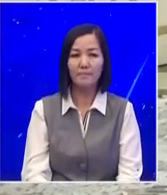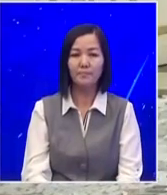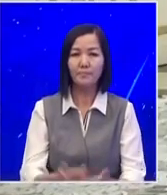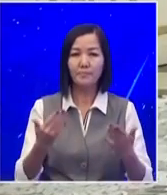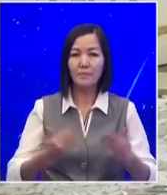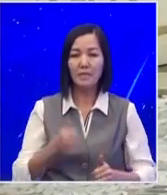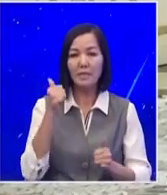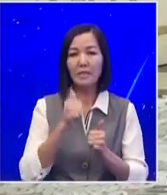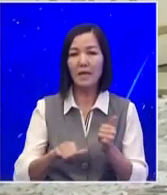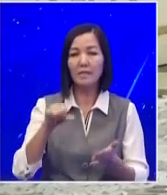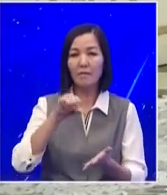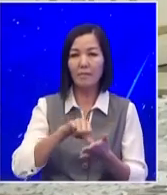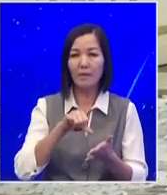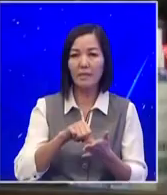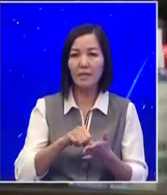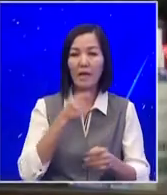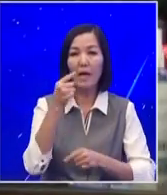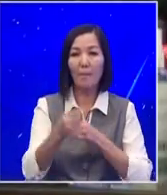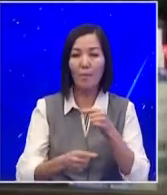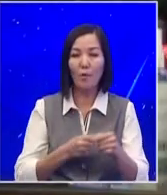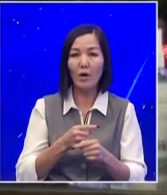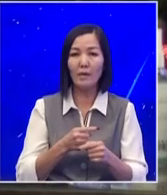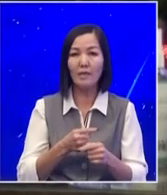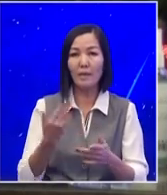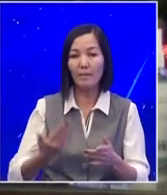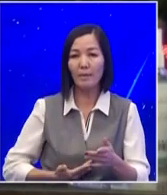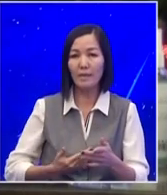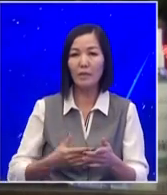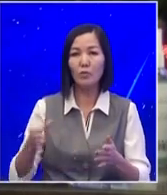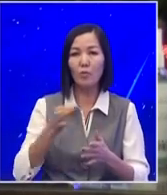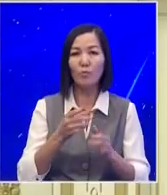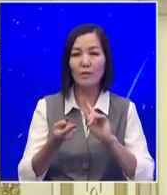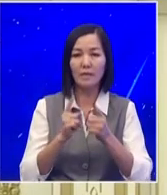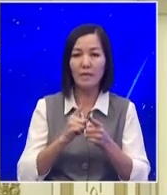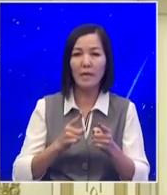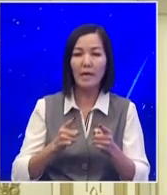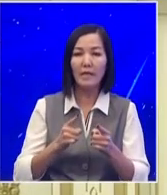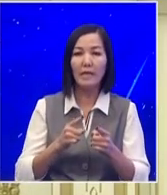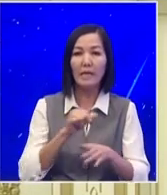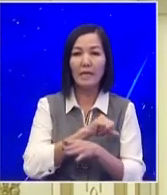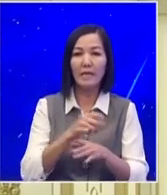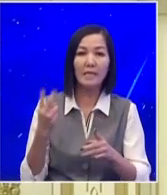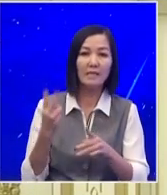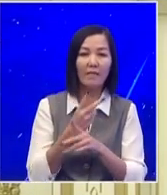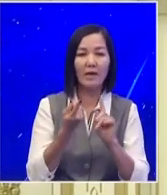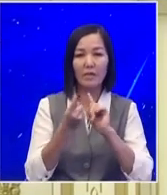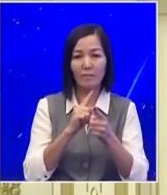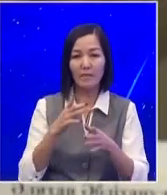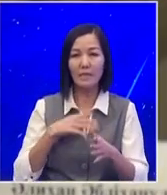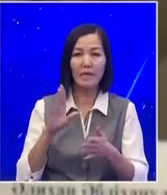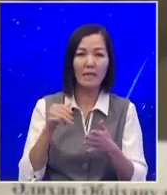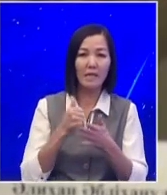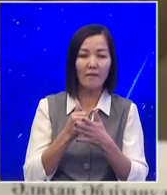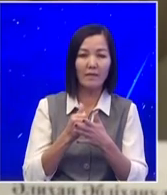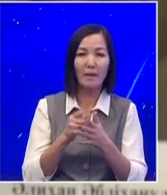Жизнь каждого из присутствующих – эпоха. В их бытность область меняла статус и географические границы дважды. Однако главным для